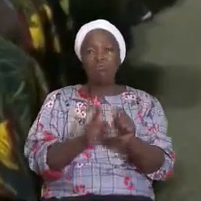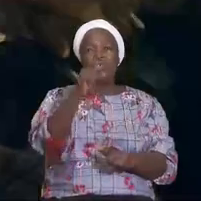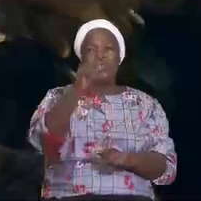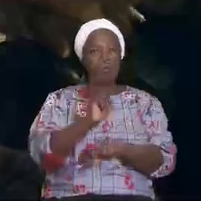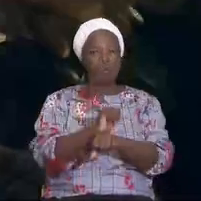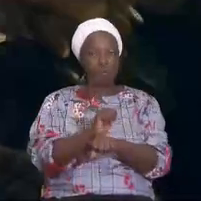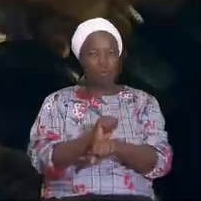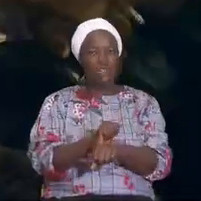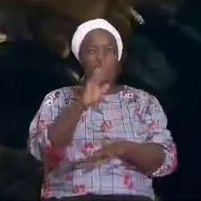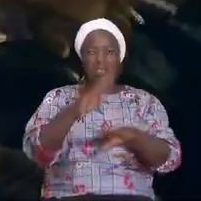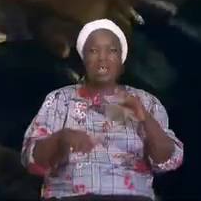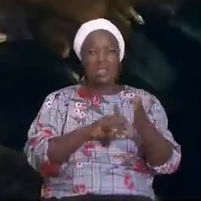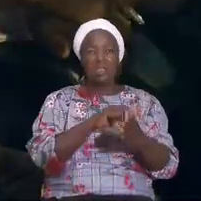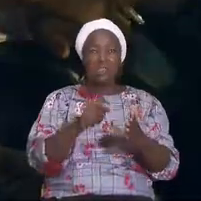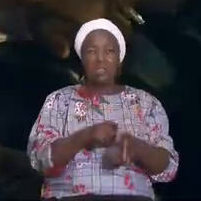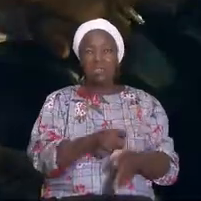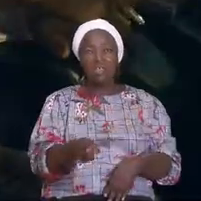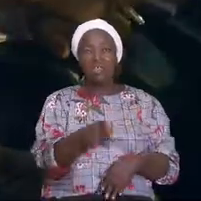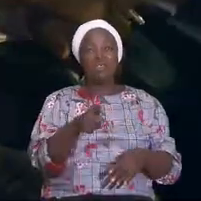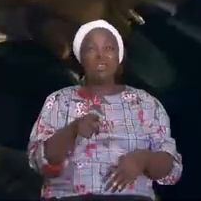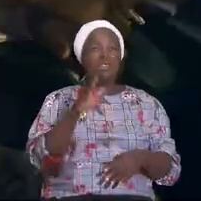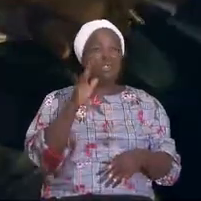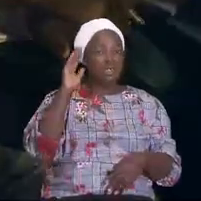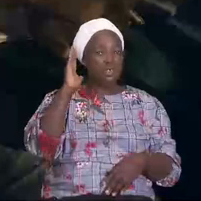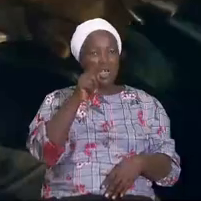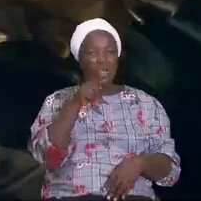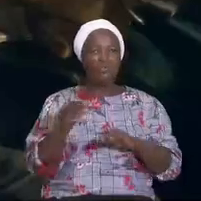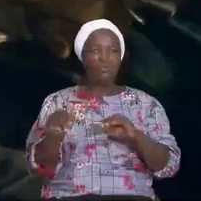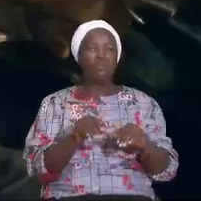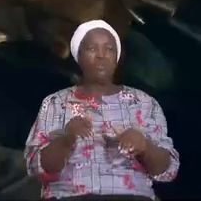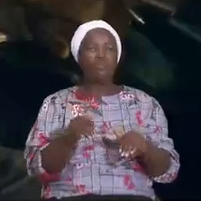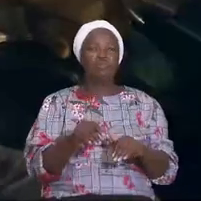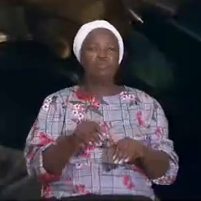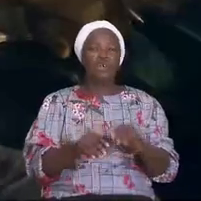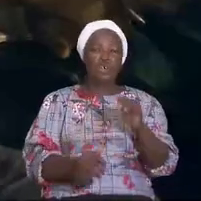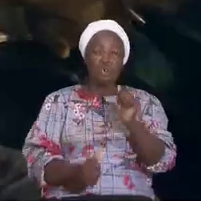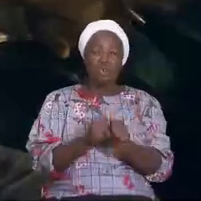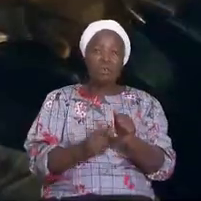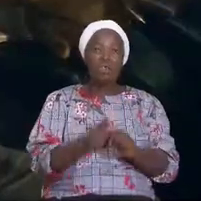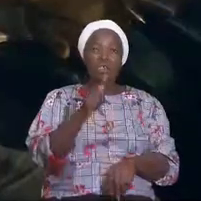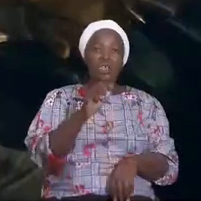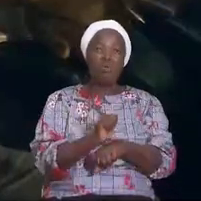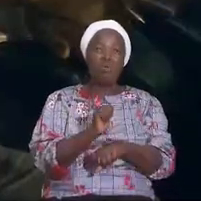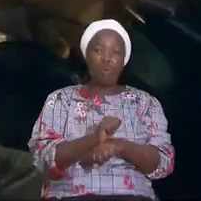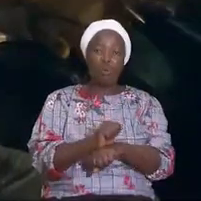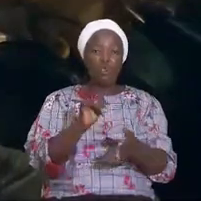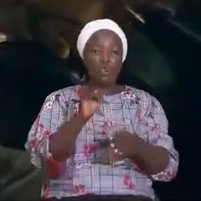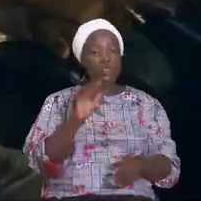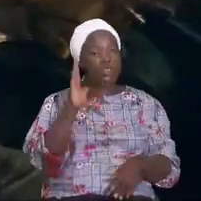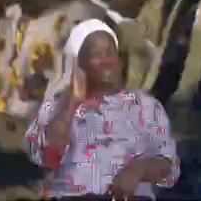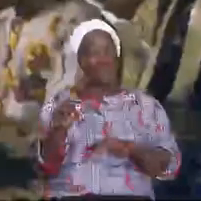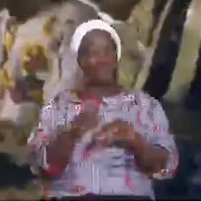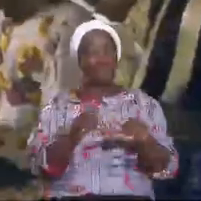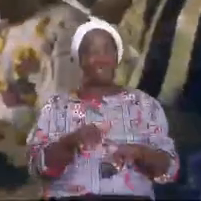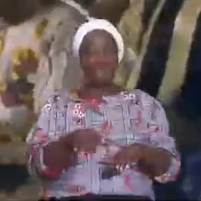les œuvres que je fais, vous le ferez. Et vous en ferez les plus grandes. Parce que je m'en vais au